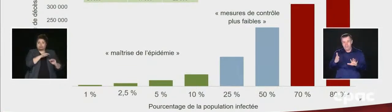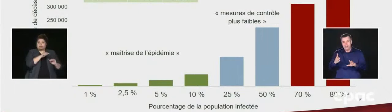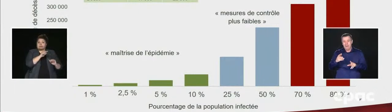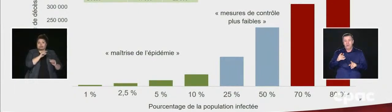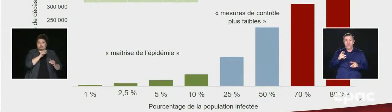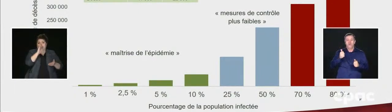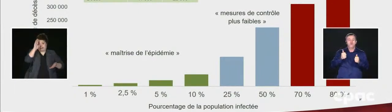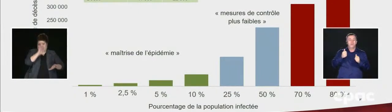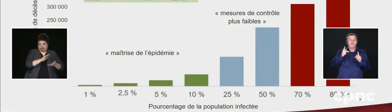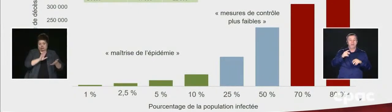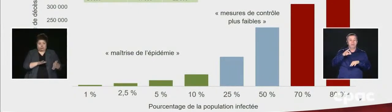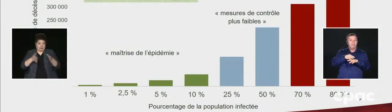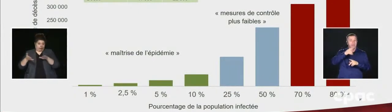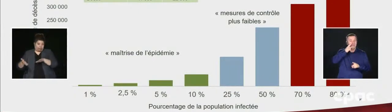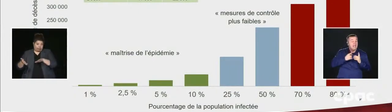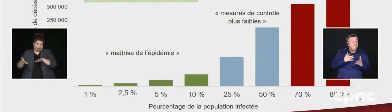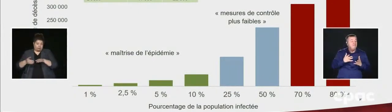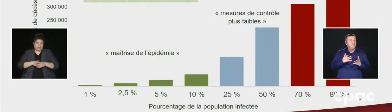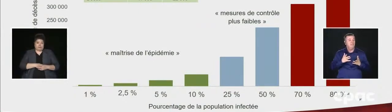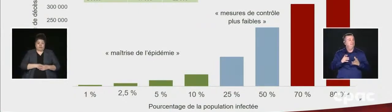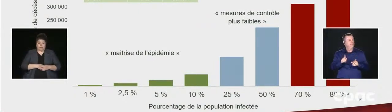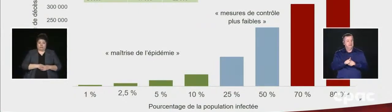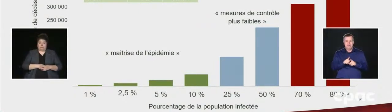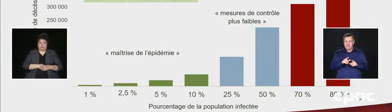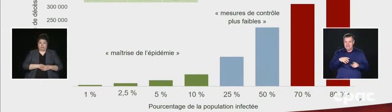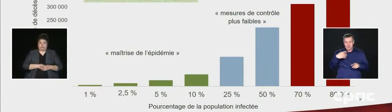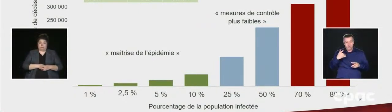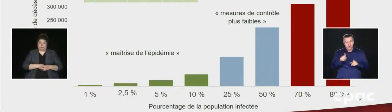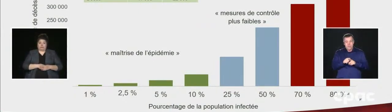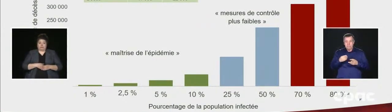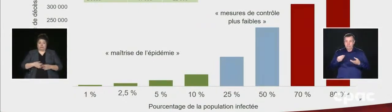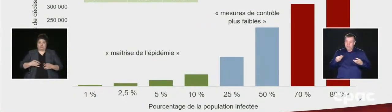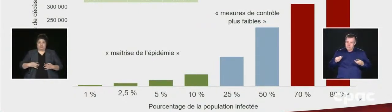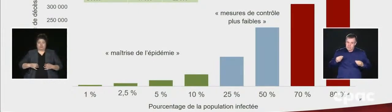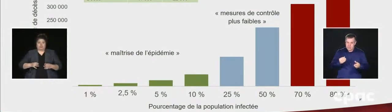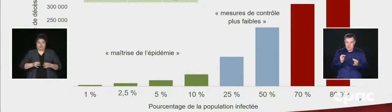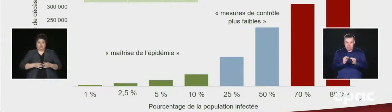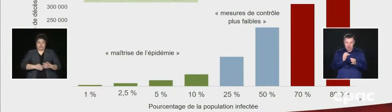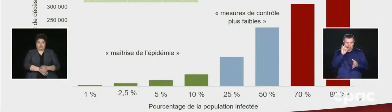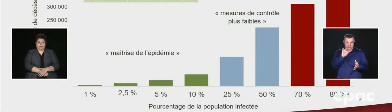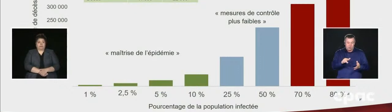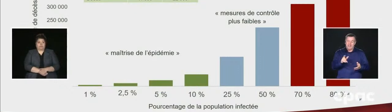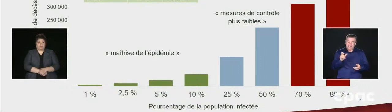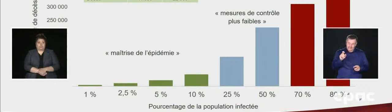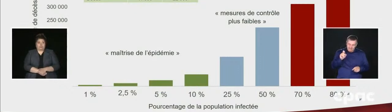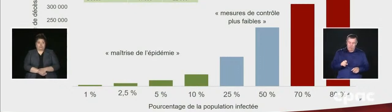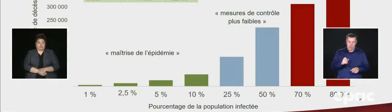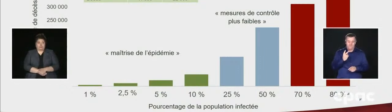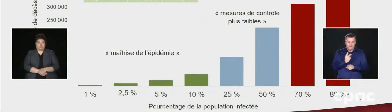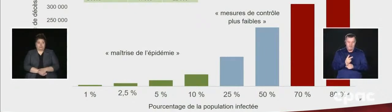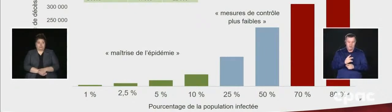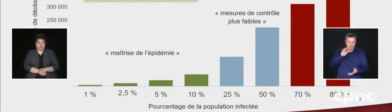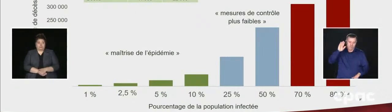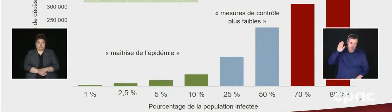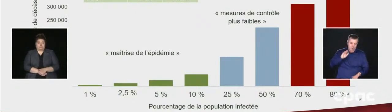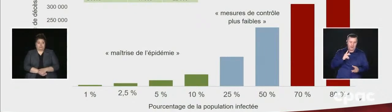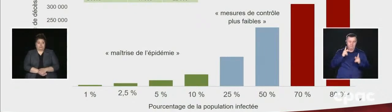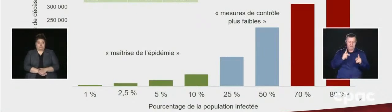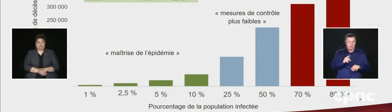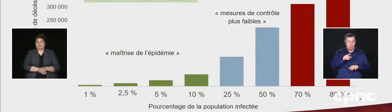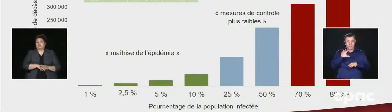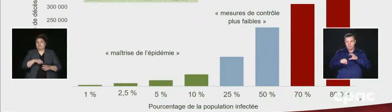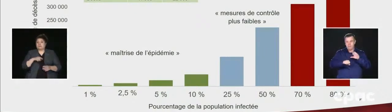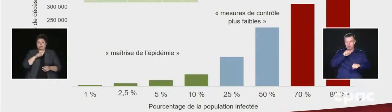les difficultés et les coûts qu'ils représentent, doivent minimiser le nombre de personnes qui sont infectées et aussi